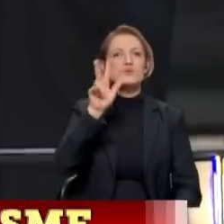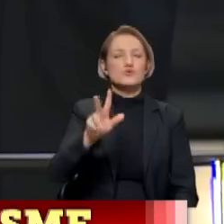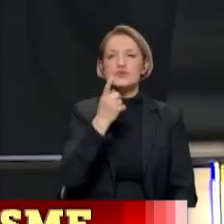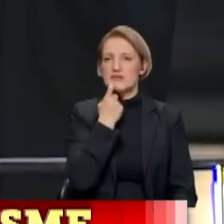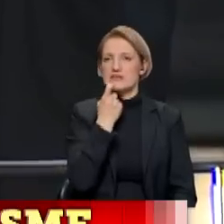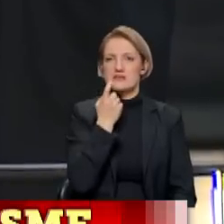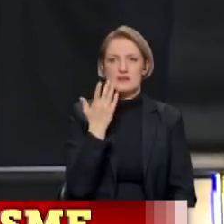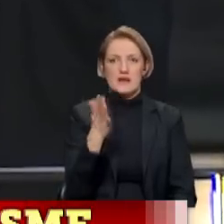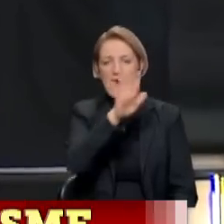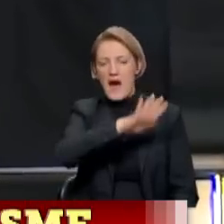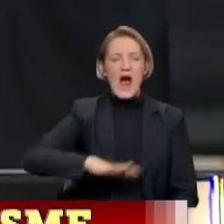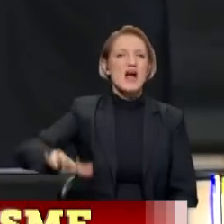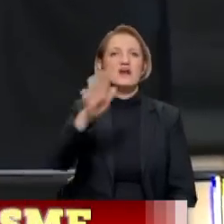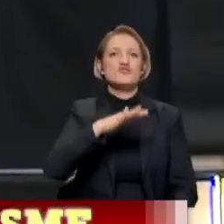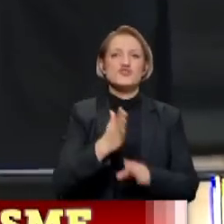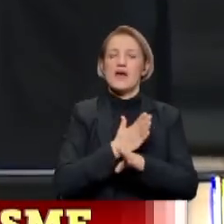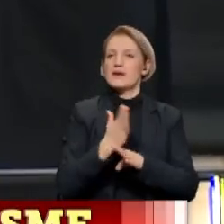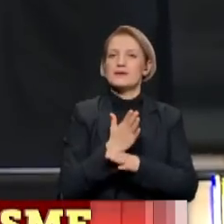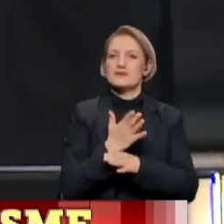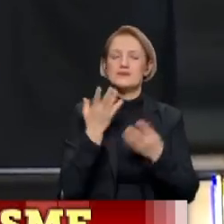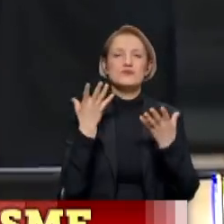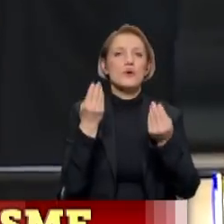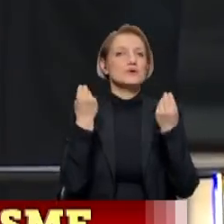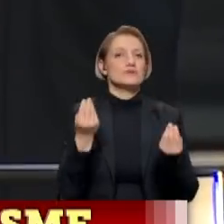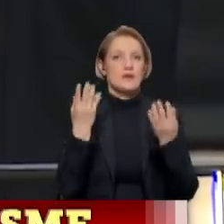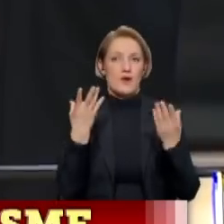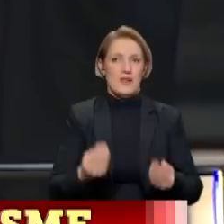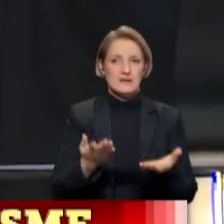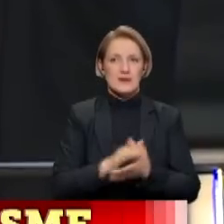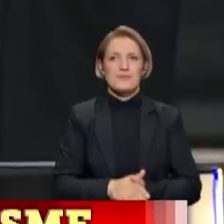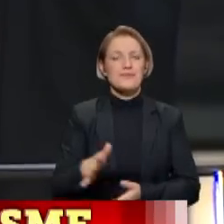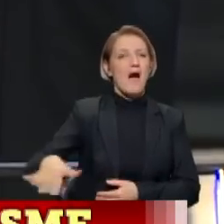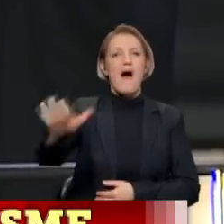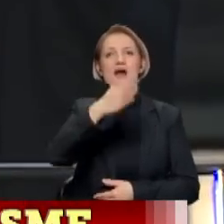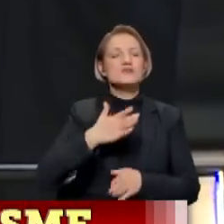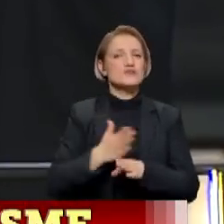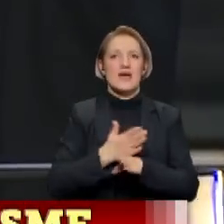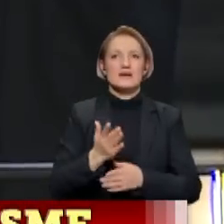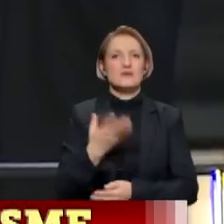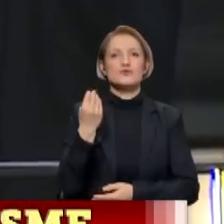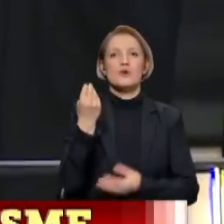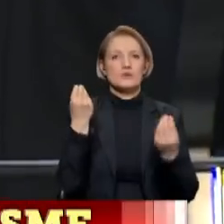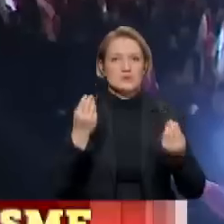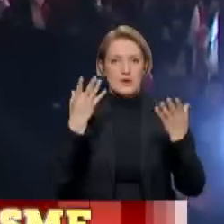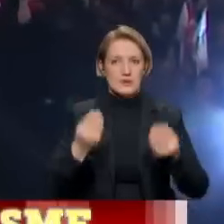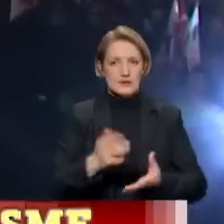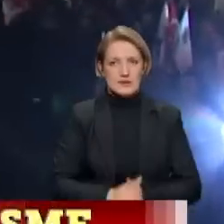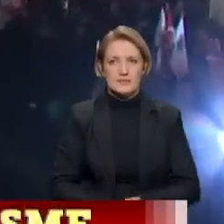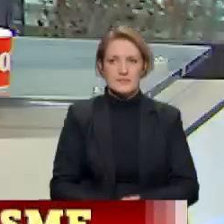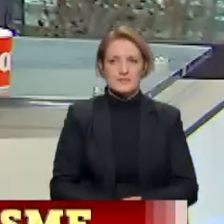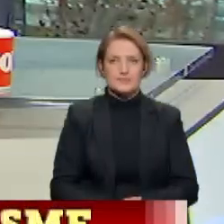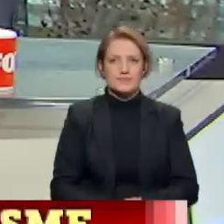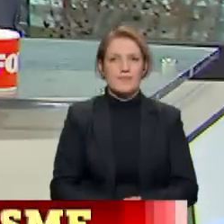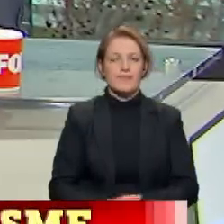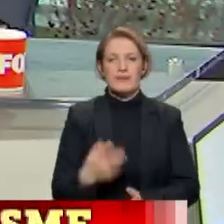2023'te her şey çok güzel. Her şey çok